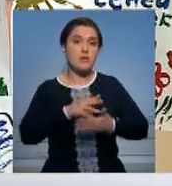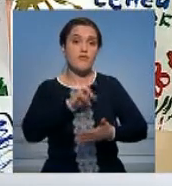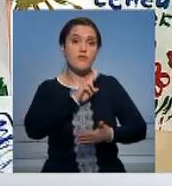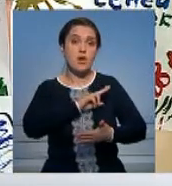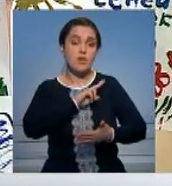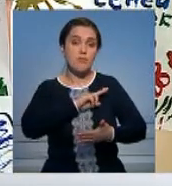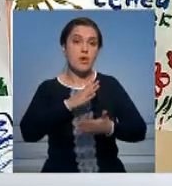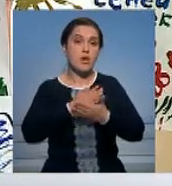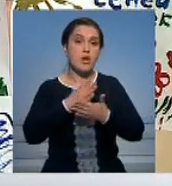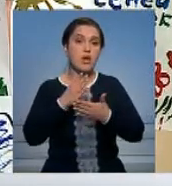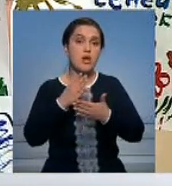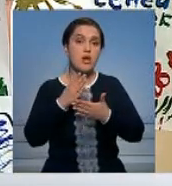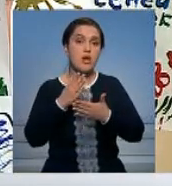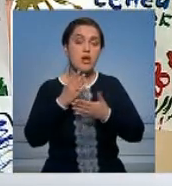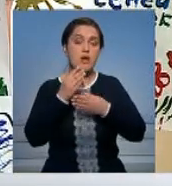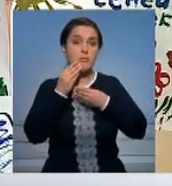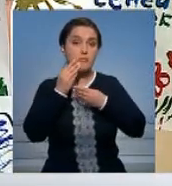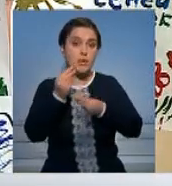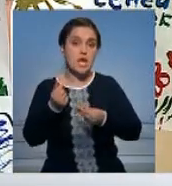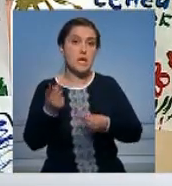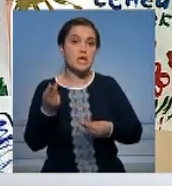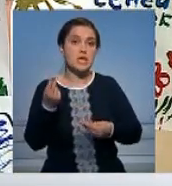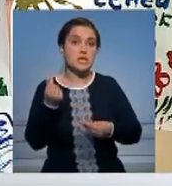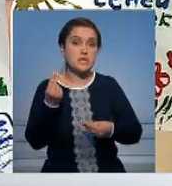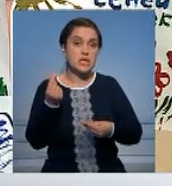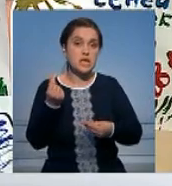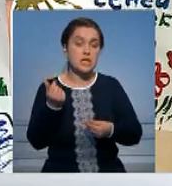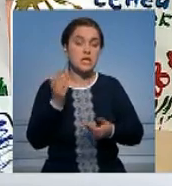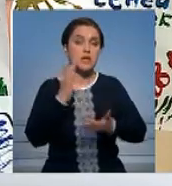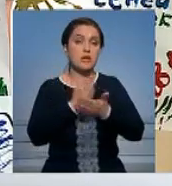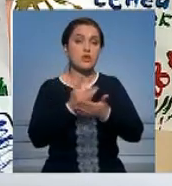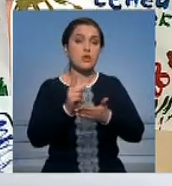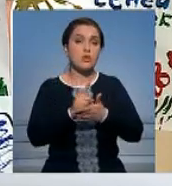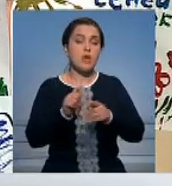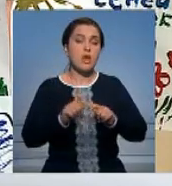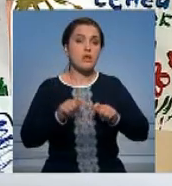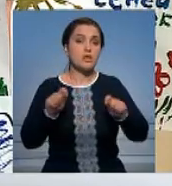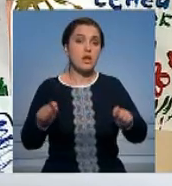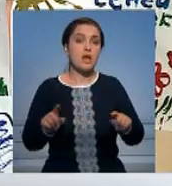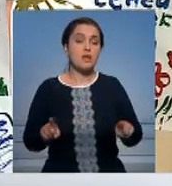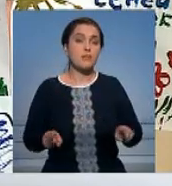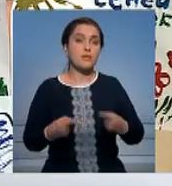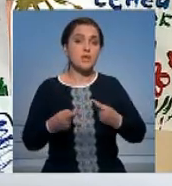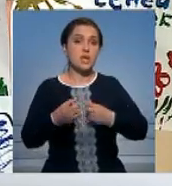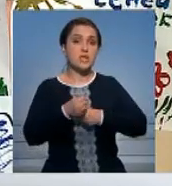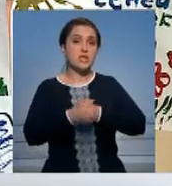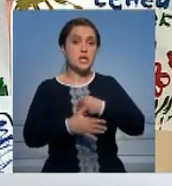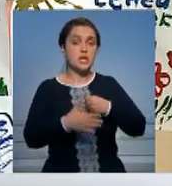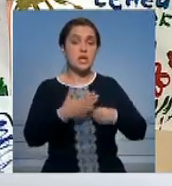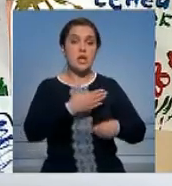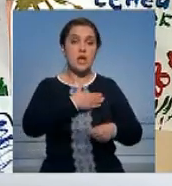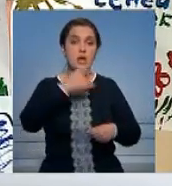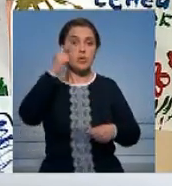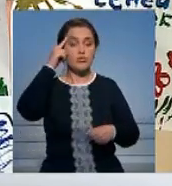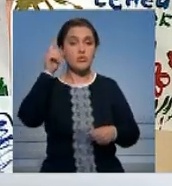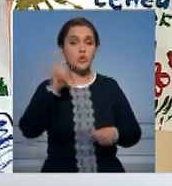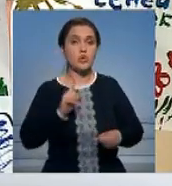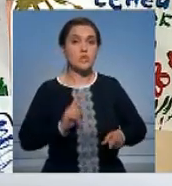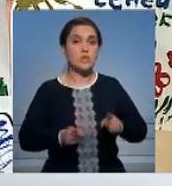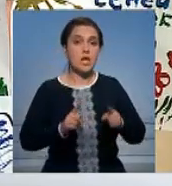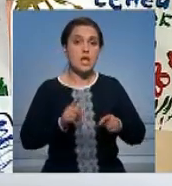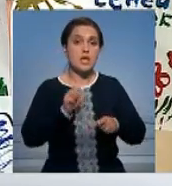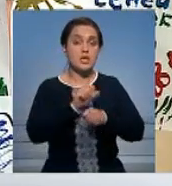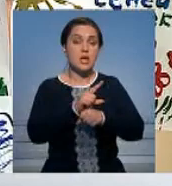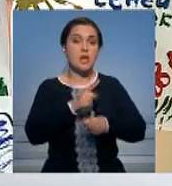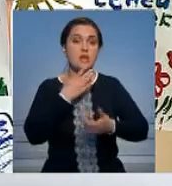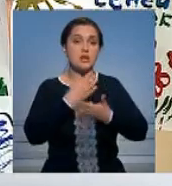привлекают какие-то средства, оказывают помощь детям, создают реабилитационный центр, как вот этот прекрасный центр. И я думаю, что действительно задача нашей